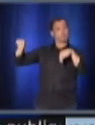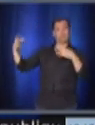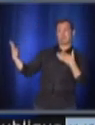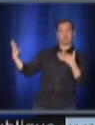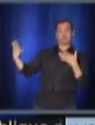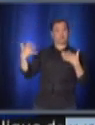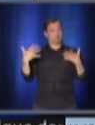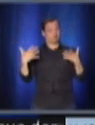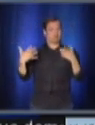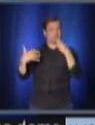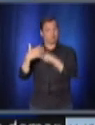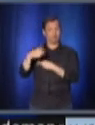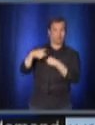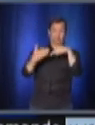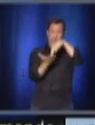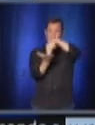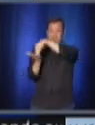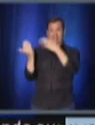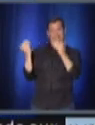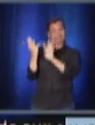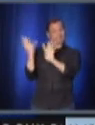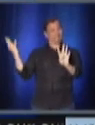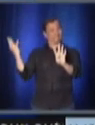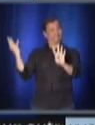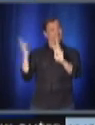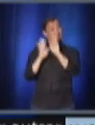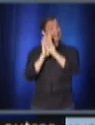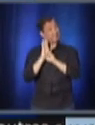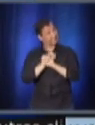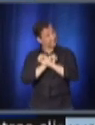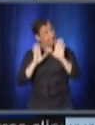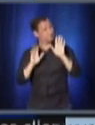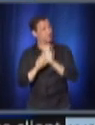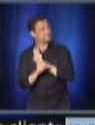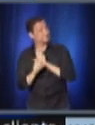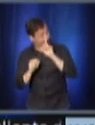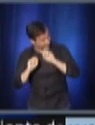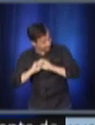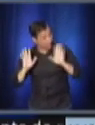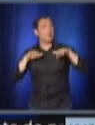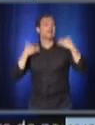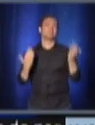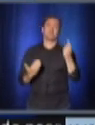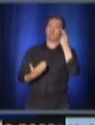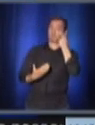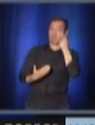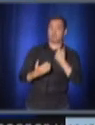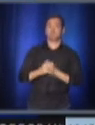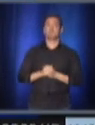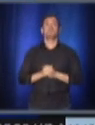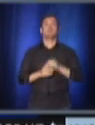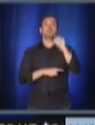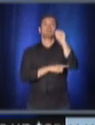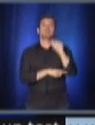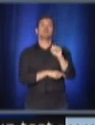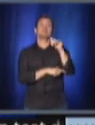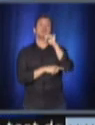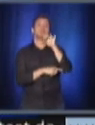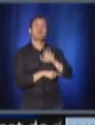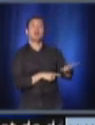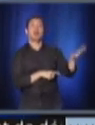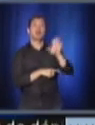les règles seront très claires, on verra qui peut les appliquer. Où tracez-vous la limite entre la responsabilité, par exemple, des propriétaires de bars? Vous dites les propriétaires